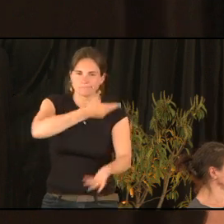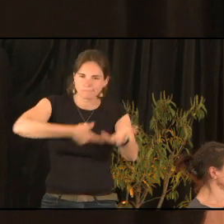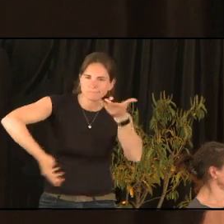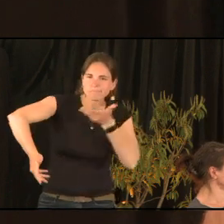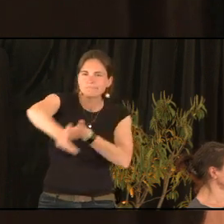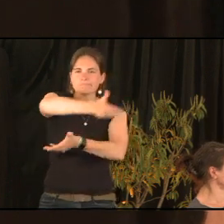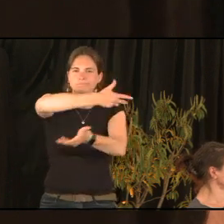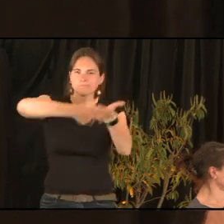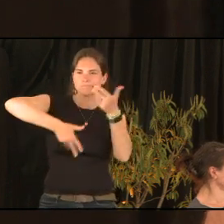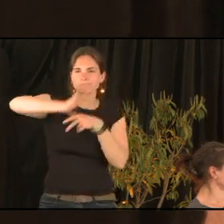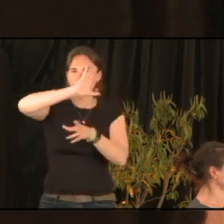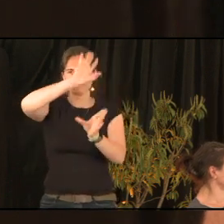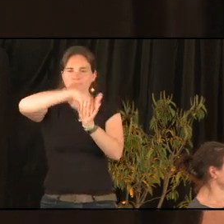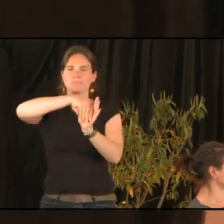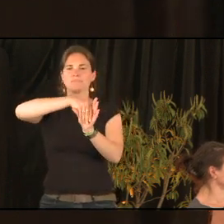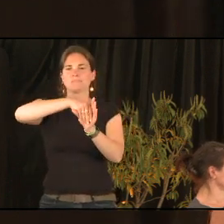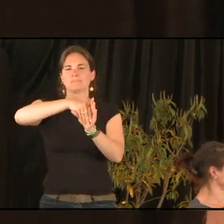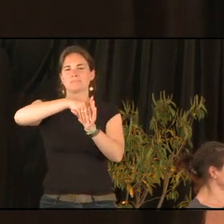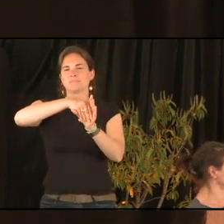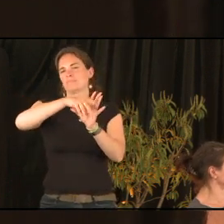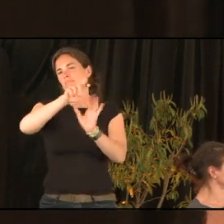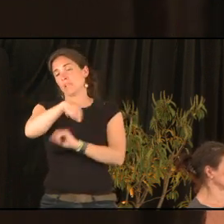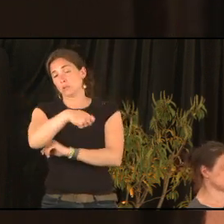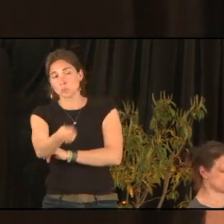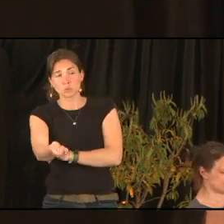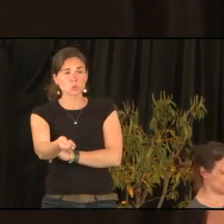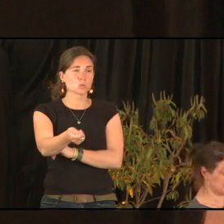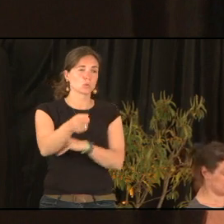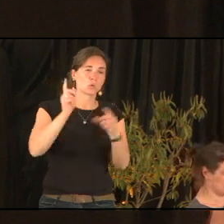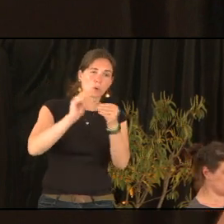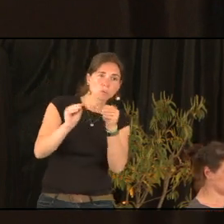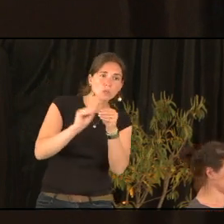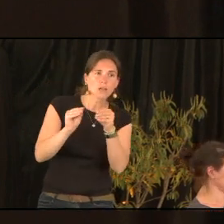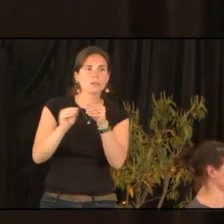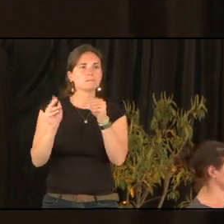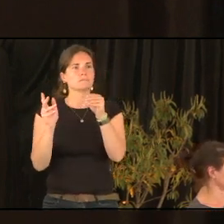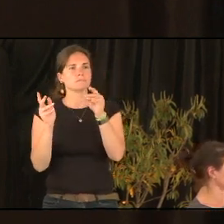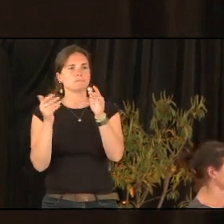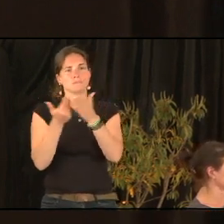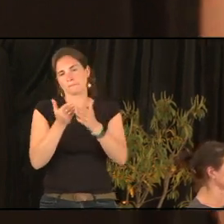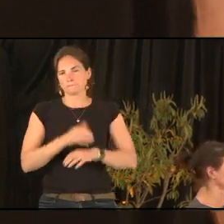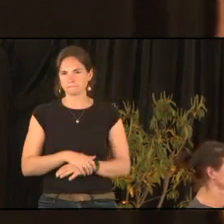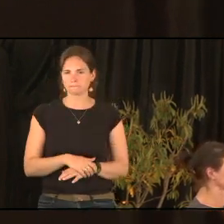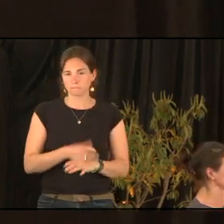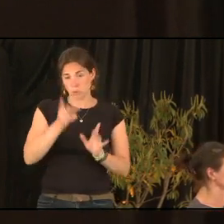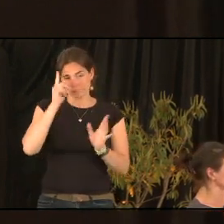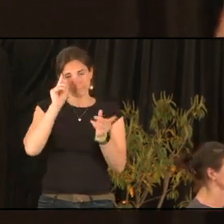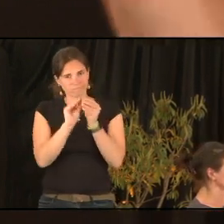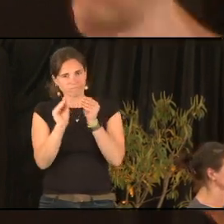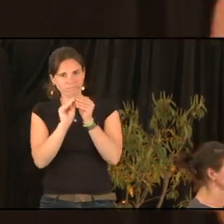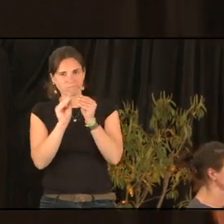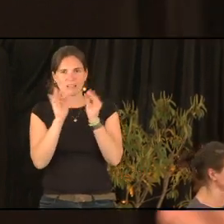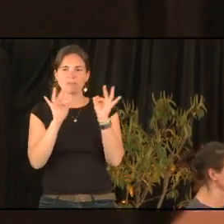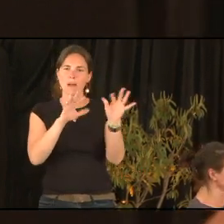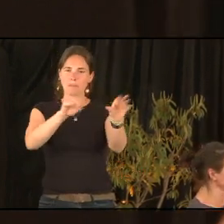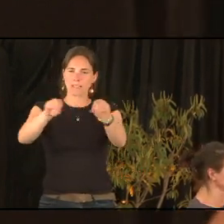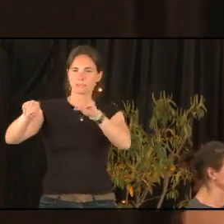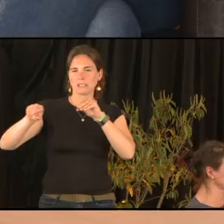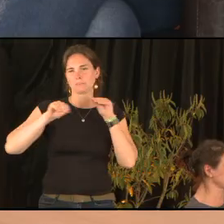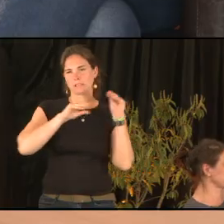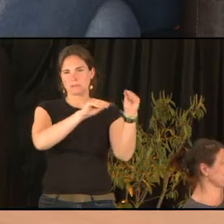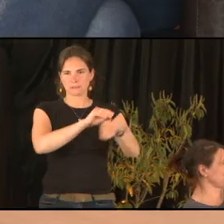où on se trouve. Et donc, il y avait cette question du tu et du ici, qui est un terme qui incarne ou qui